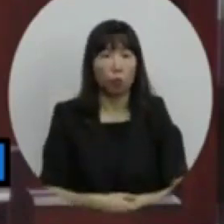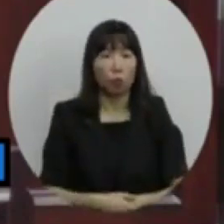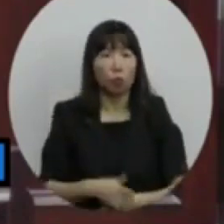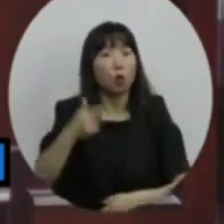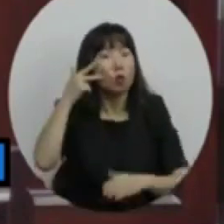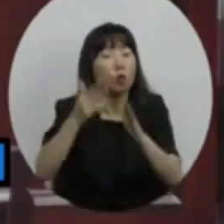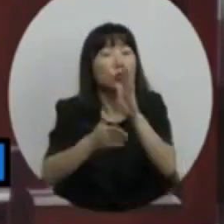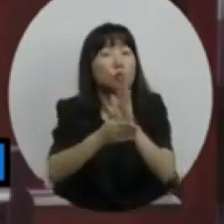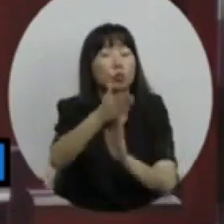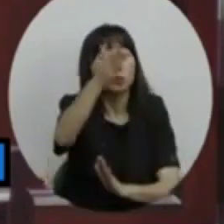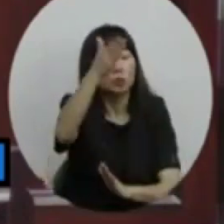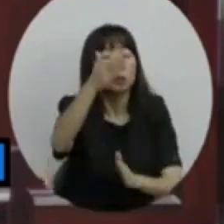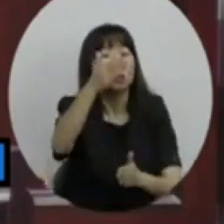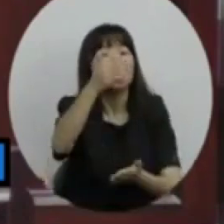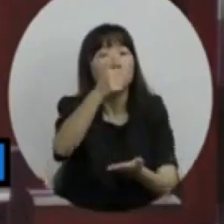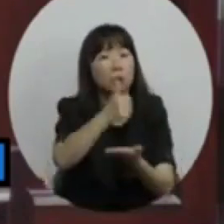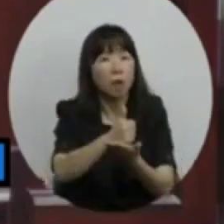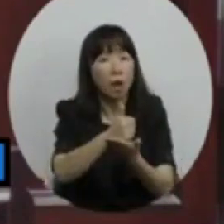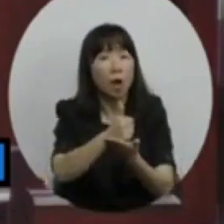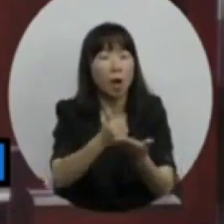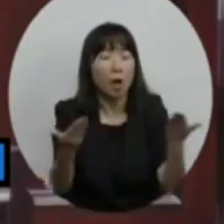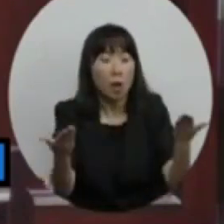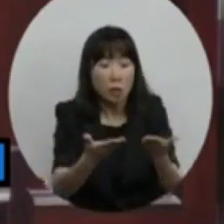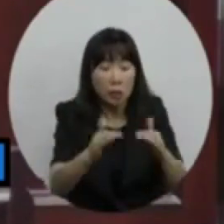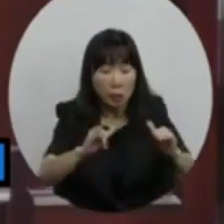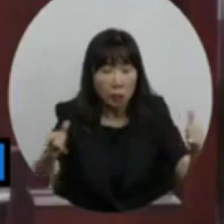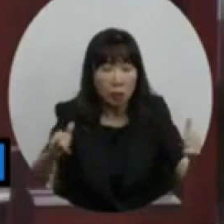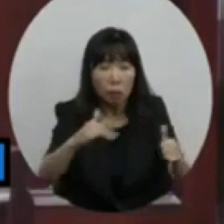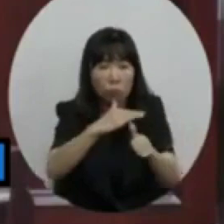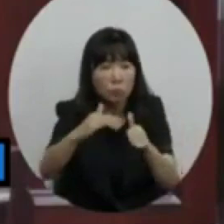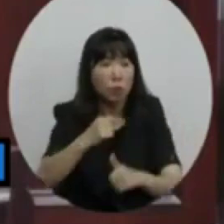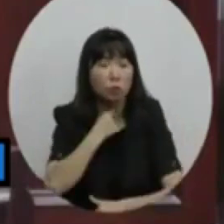공무원들하고 같이 일하면서 정원 조정하고 싶겠습니까?